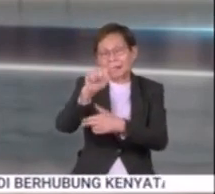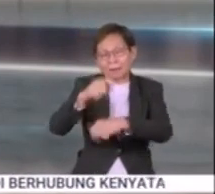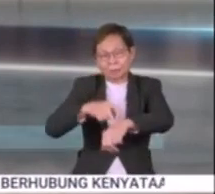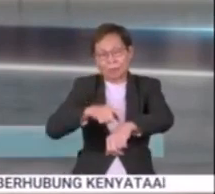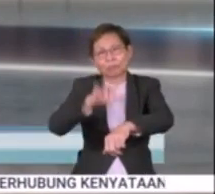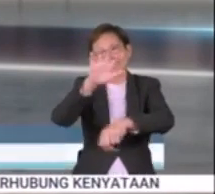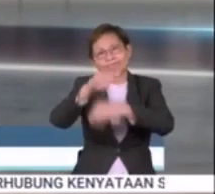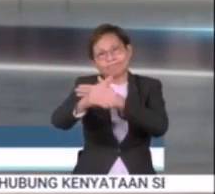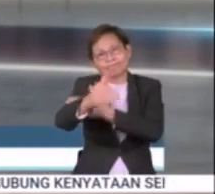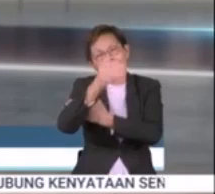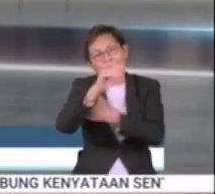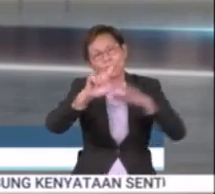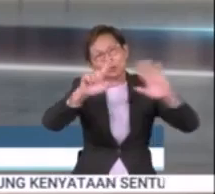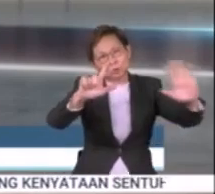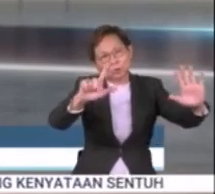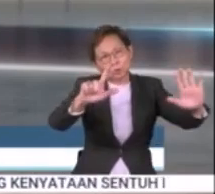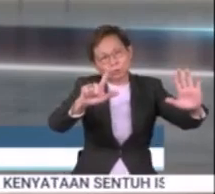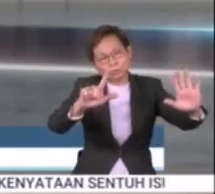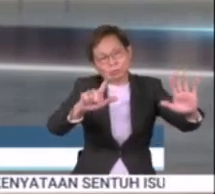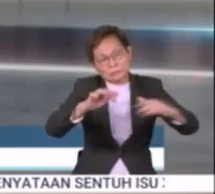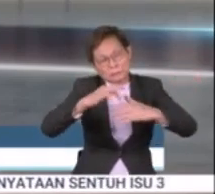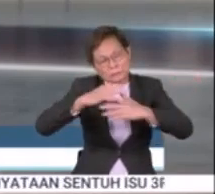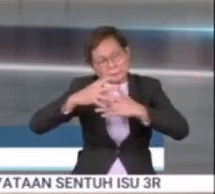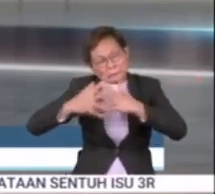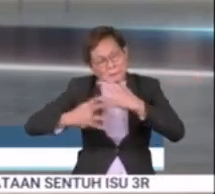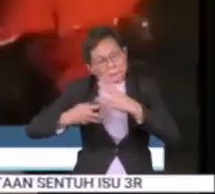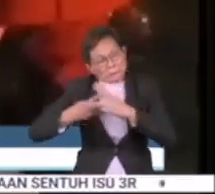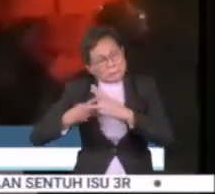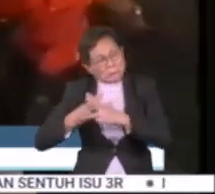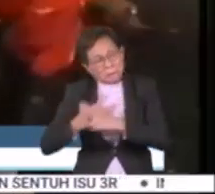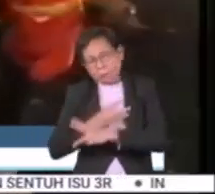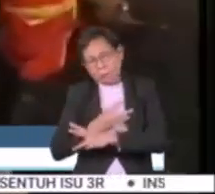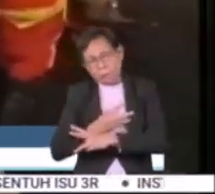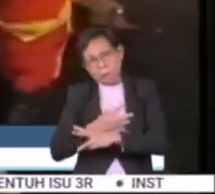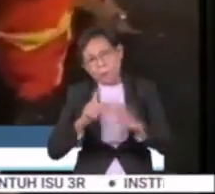pagi tadi 7 lagi dilapor parah